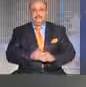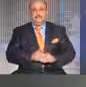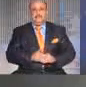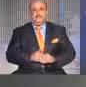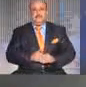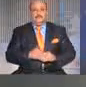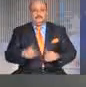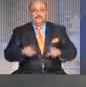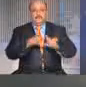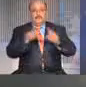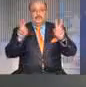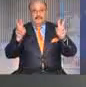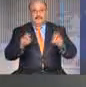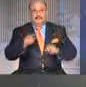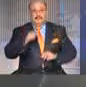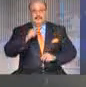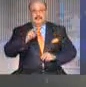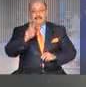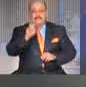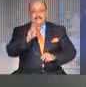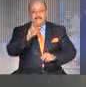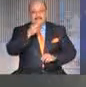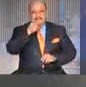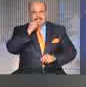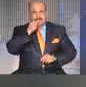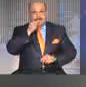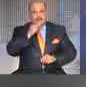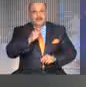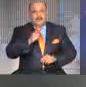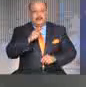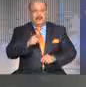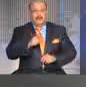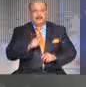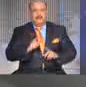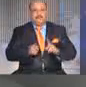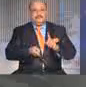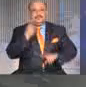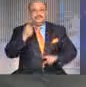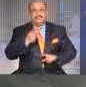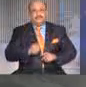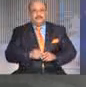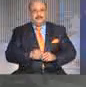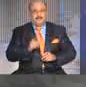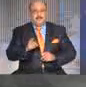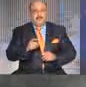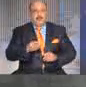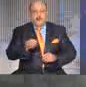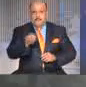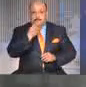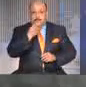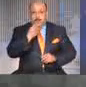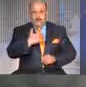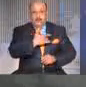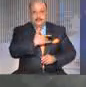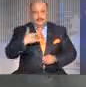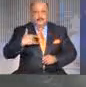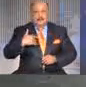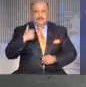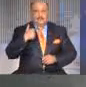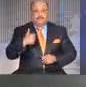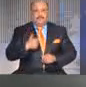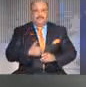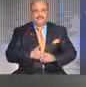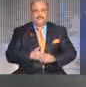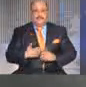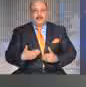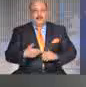زيت الزيتون من الشجرة إلى الطاولة، وبهدف التحسيس بالقيمة الغذائية لزيت الزيتون، احتضن البرج العثماني بالمهدية